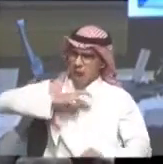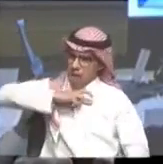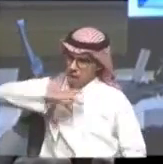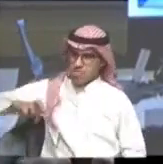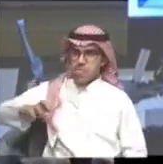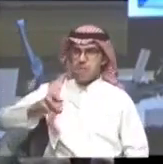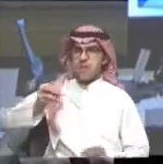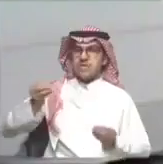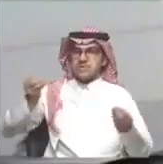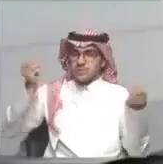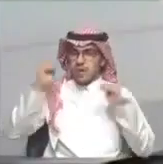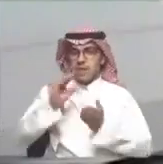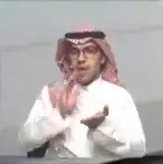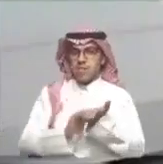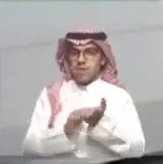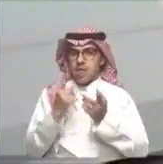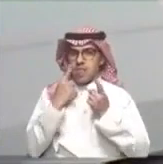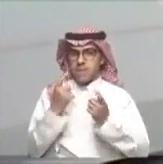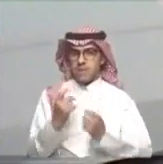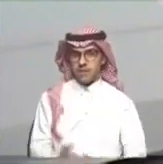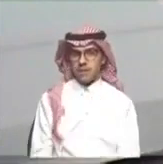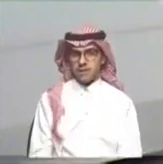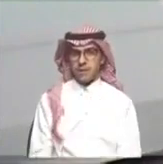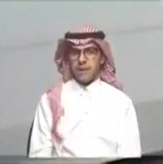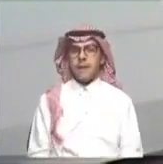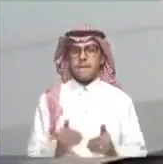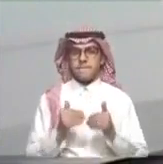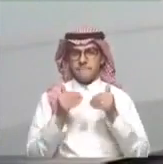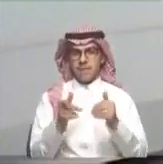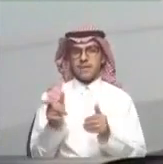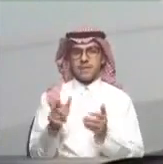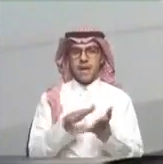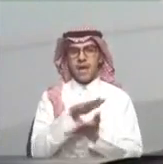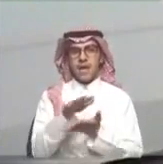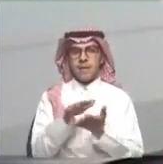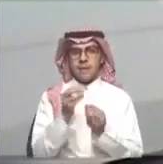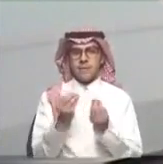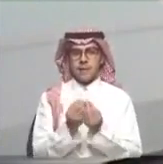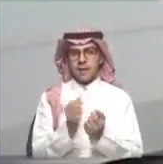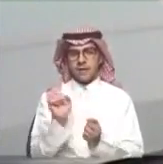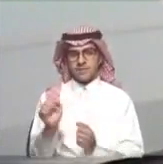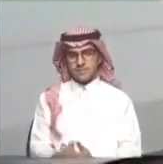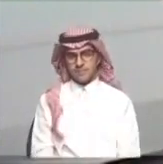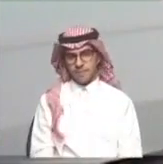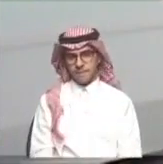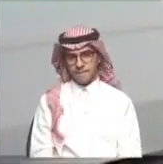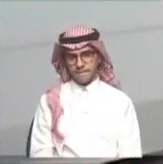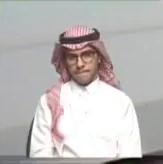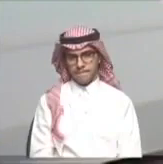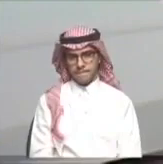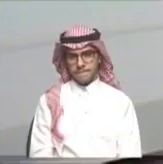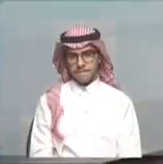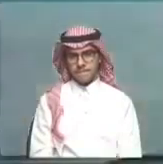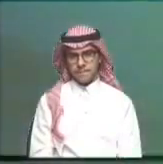مؤلم موجع. والآن مشاهدينا الكرام ننتقل إلى الأحوال الجوية والزميل عقيل العقيل، إليك